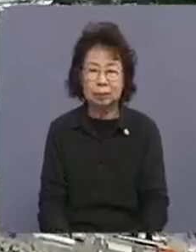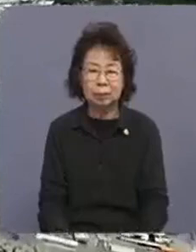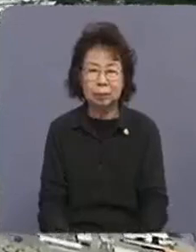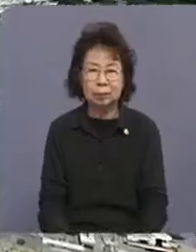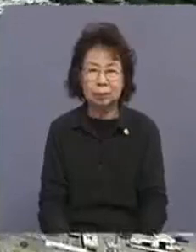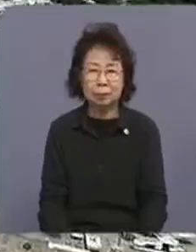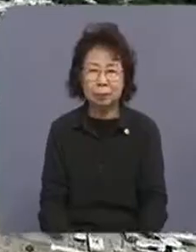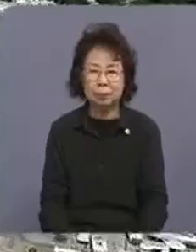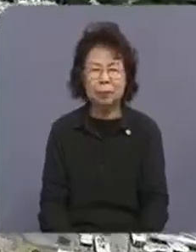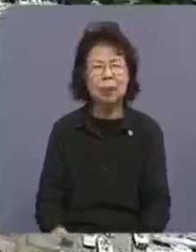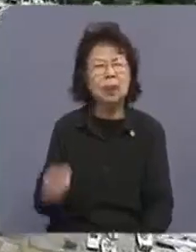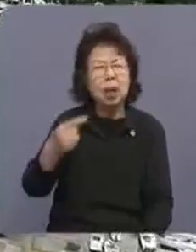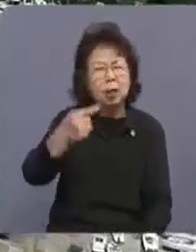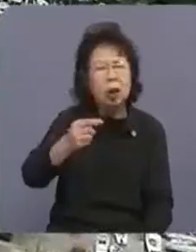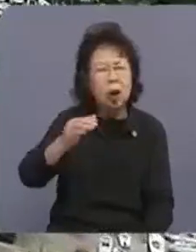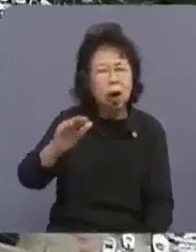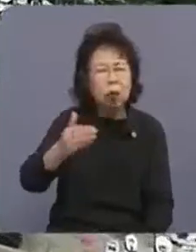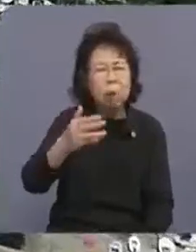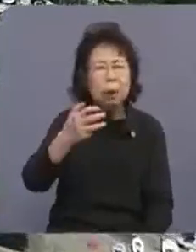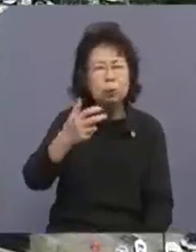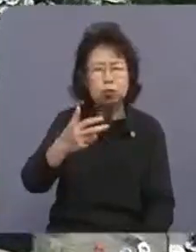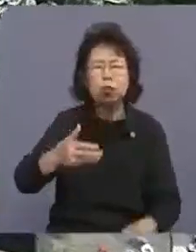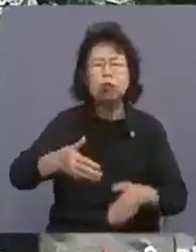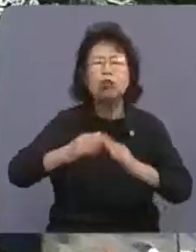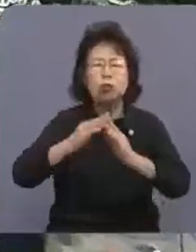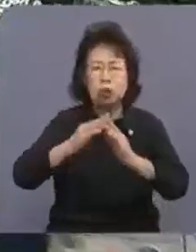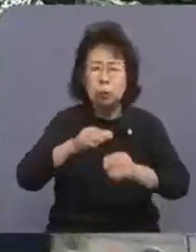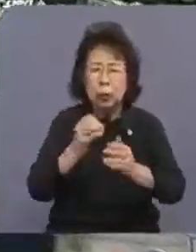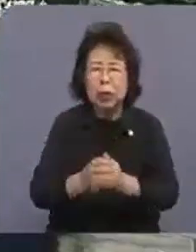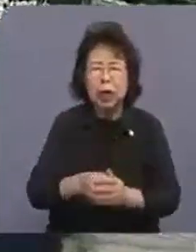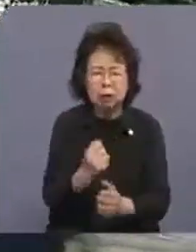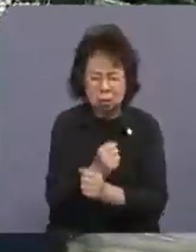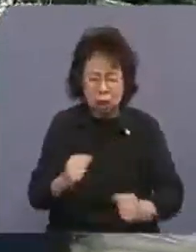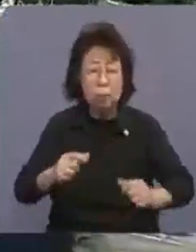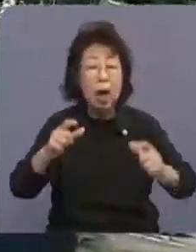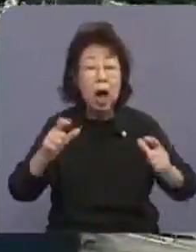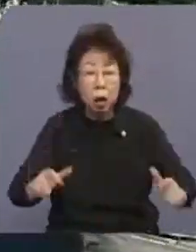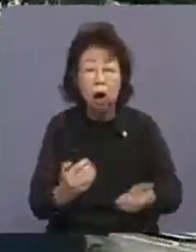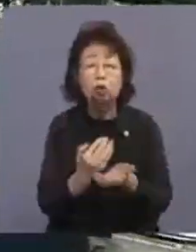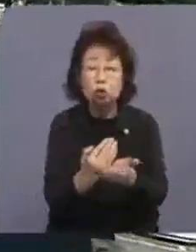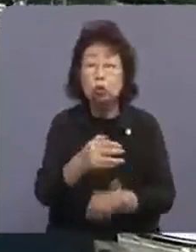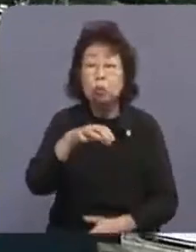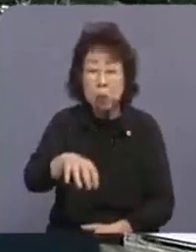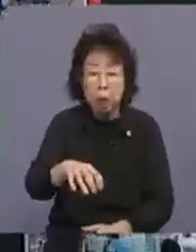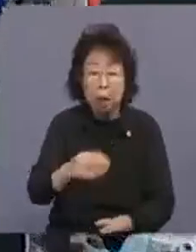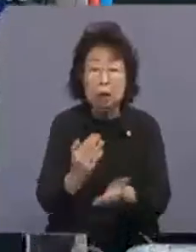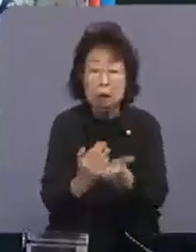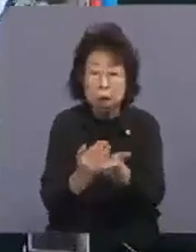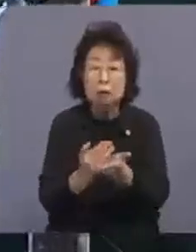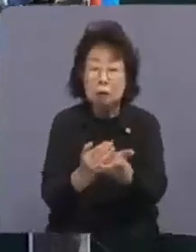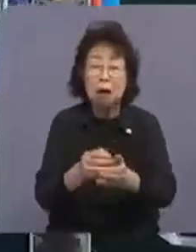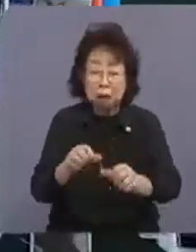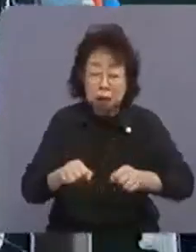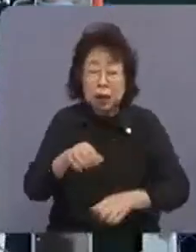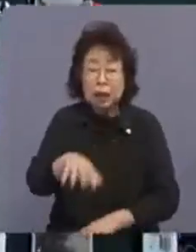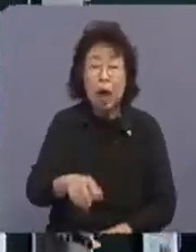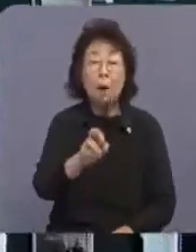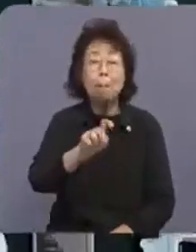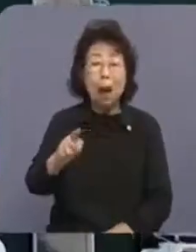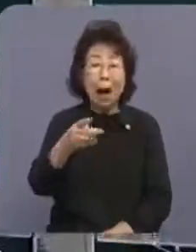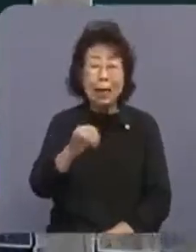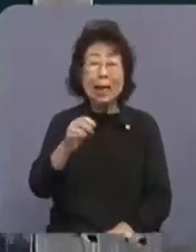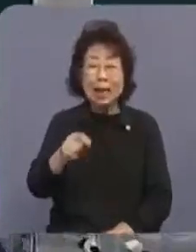지난 1986년 4월에 지은 23만 4,000여 제미 규모의 수영만 요트 경기장 최근 마리나 산업